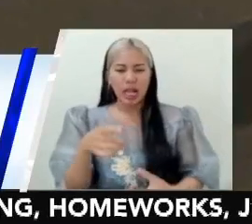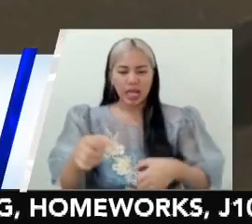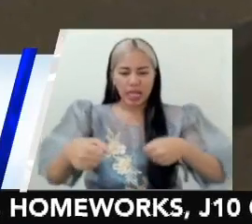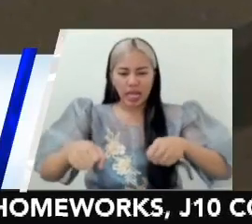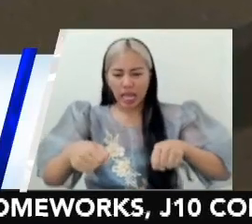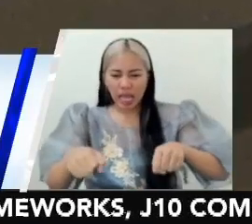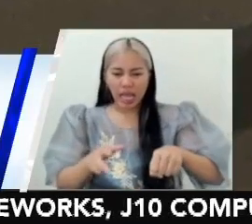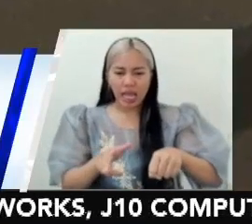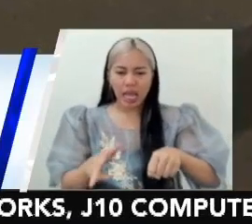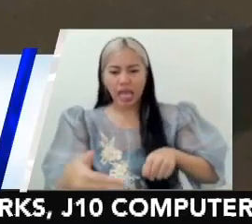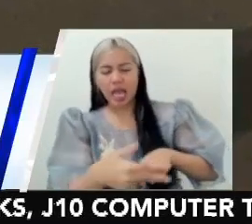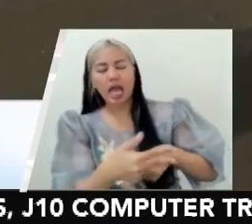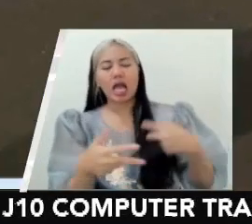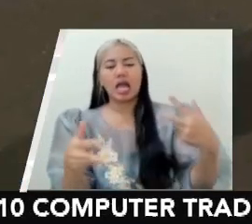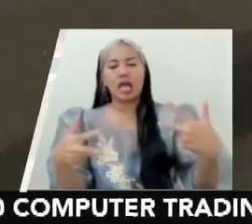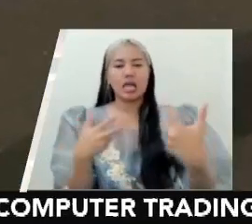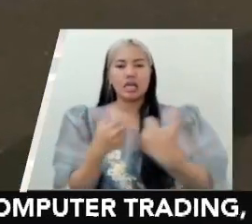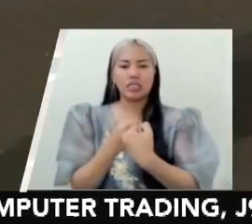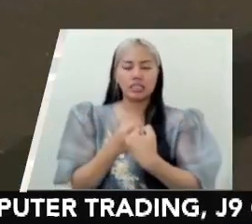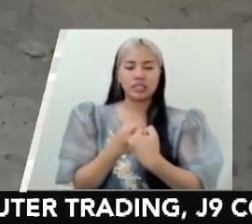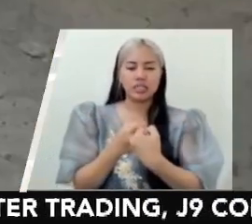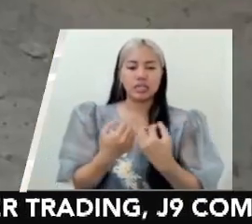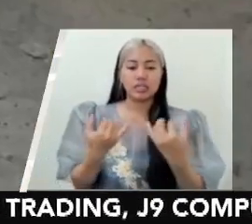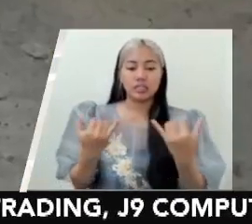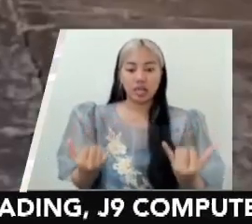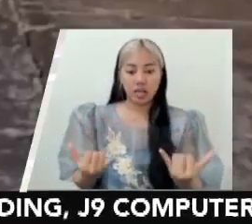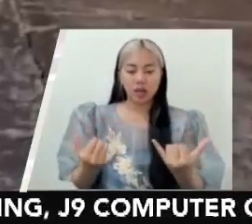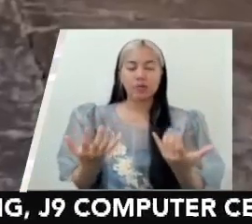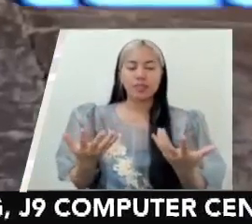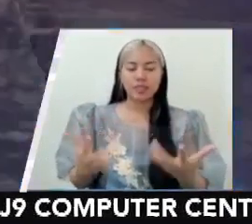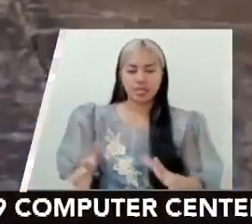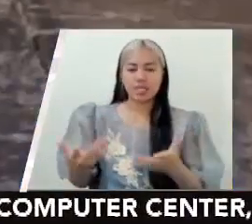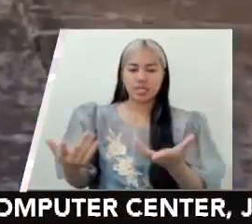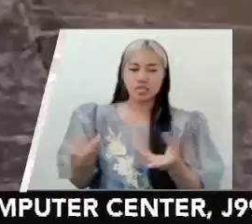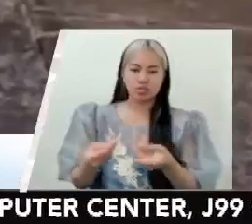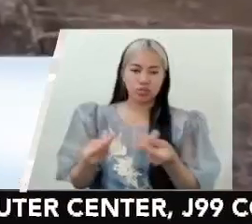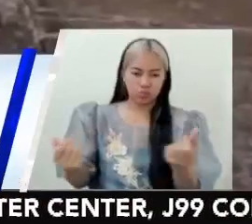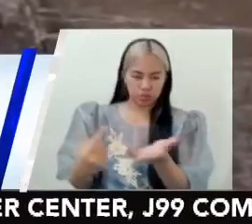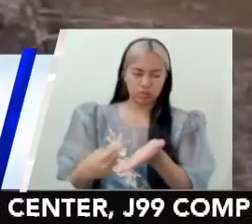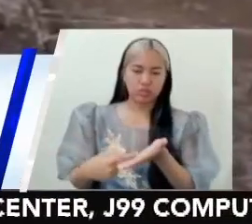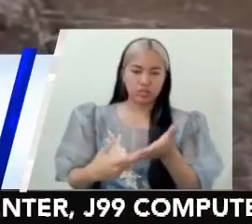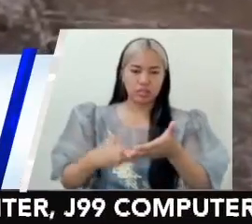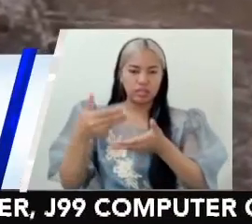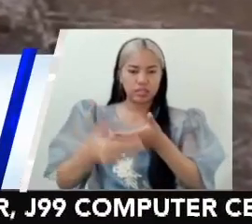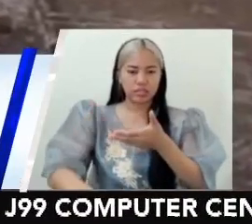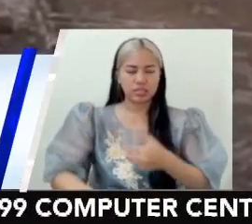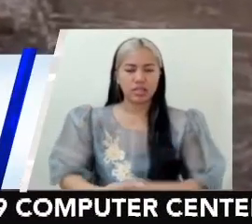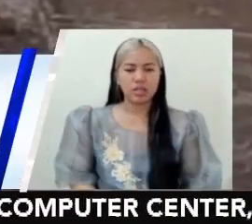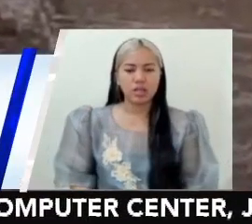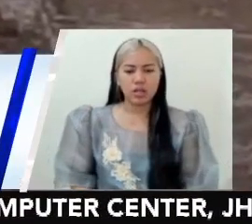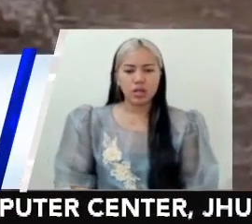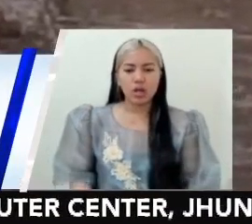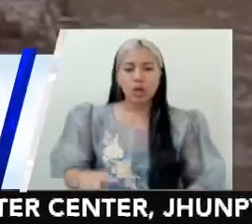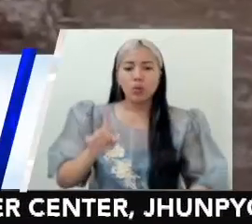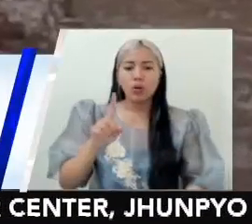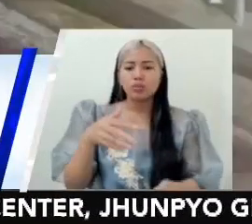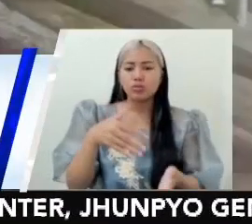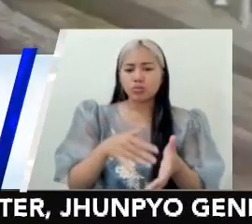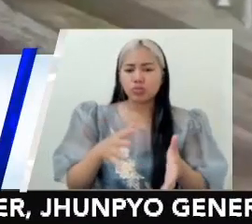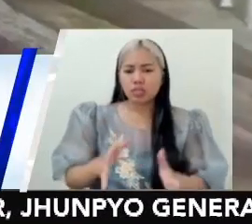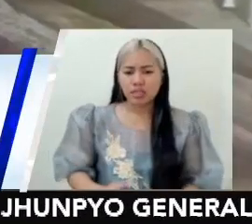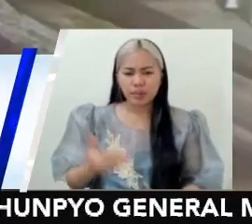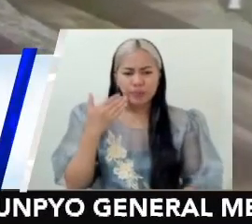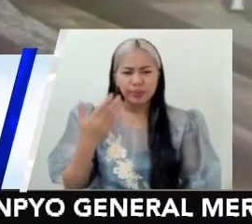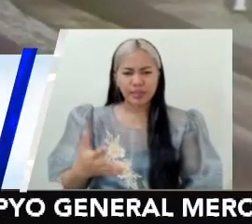nakaiwas. Nagkausap na ang magkabilang panig. Patay naman isang criminology student sa salpukan ng dalawang motorsiklo sa Sison,